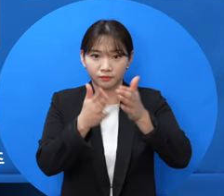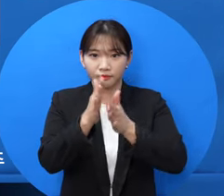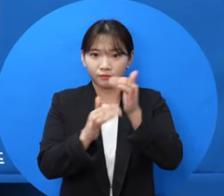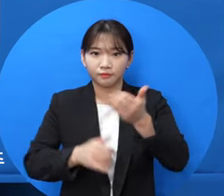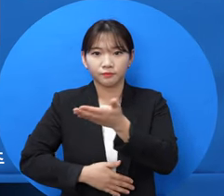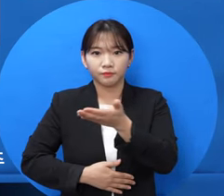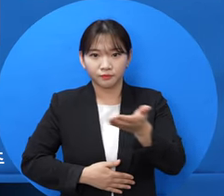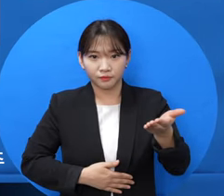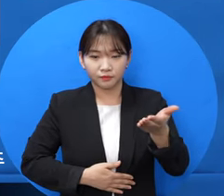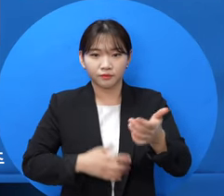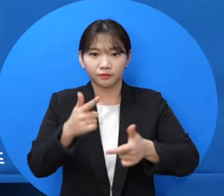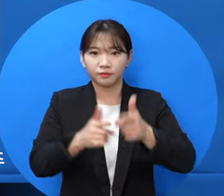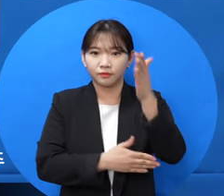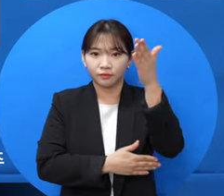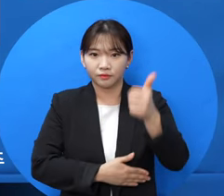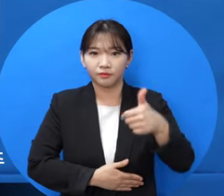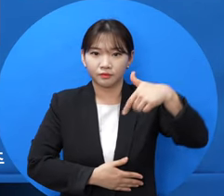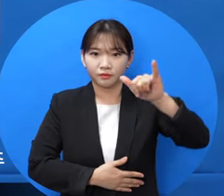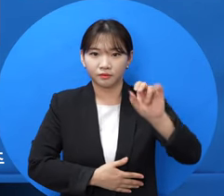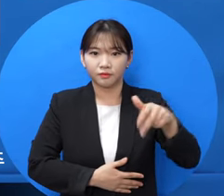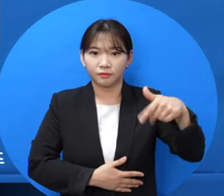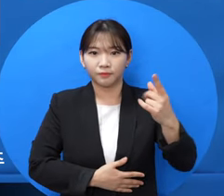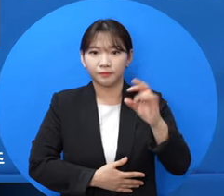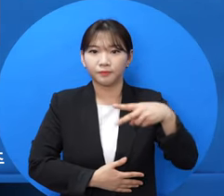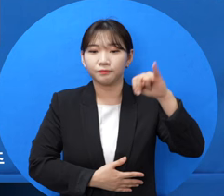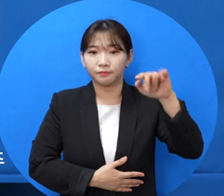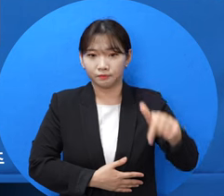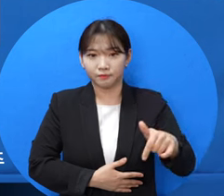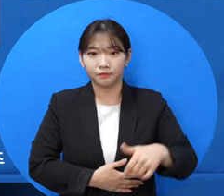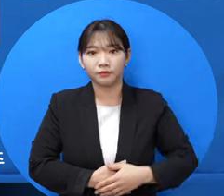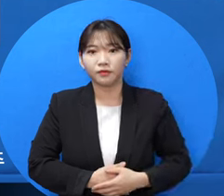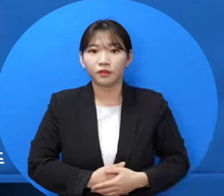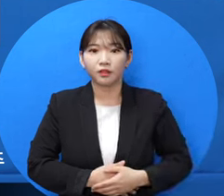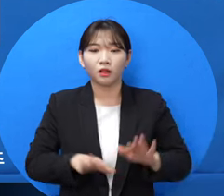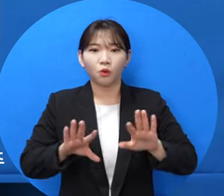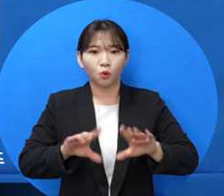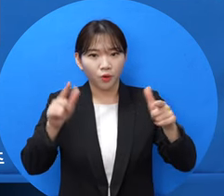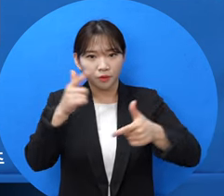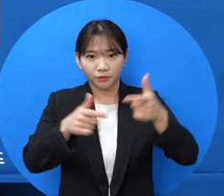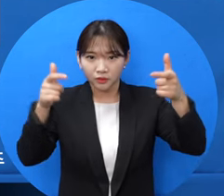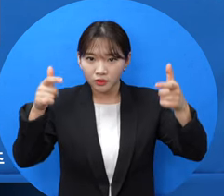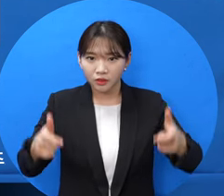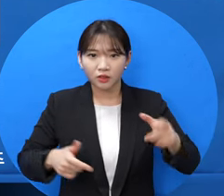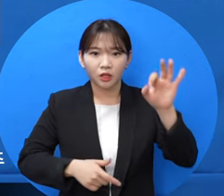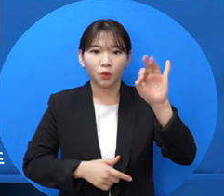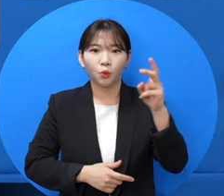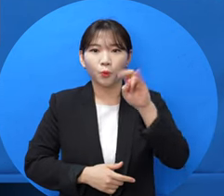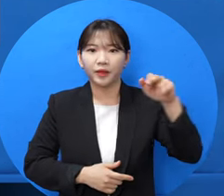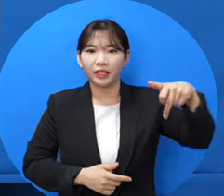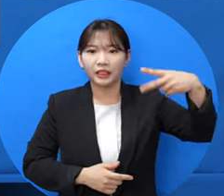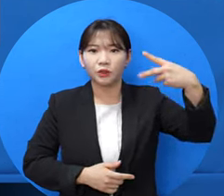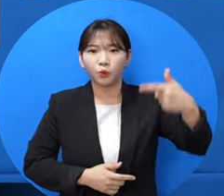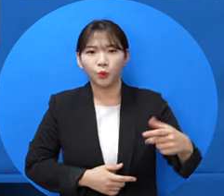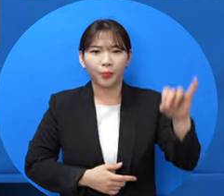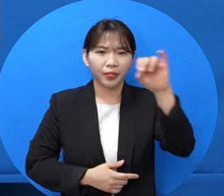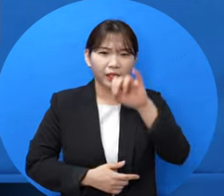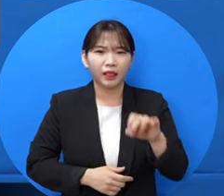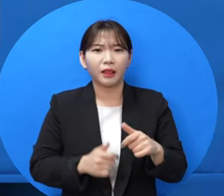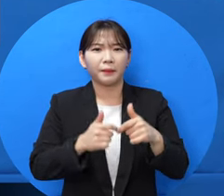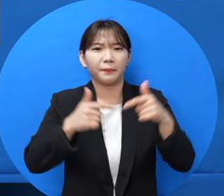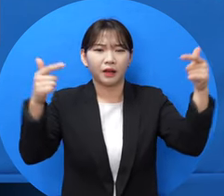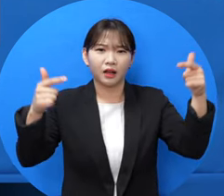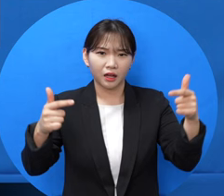존경하는 시민 여러분 목포시장 김종식 입니다 올해 들어 우리 뭐 폰은 어미 컨이 기승을